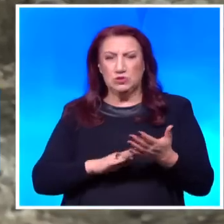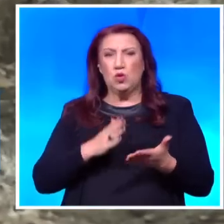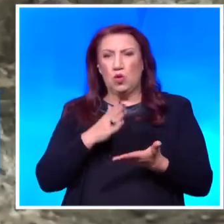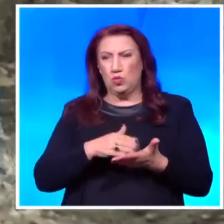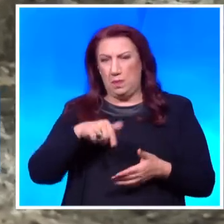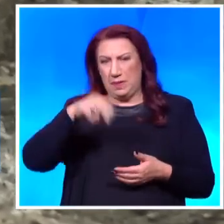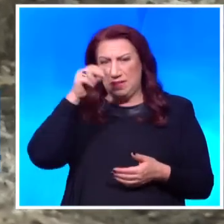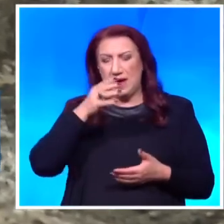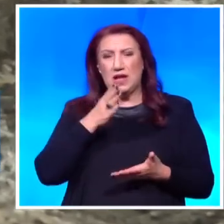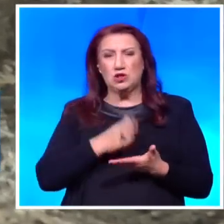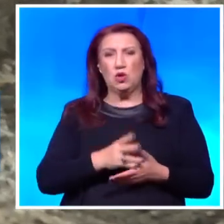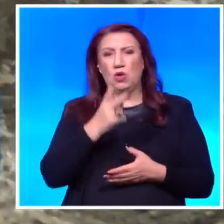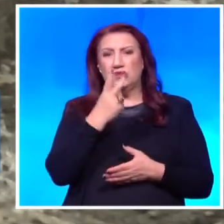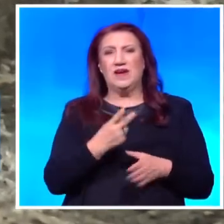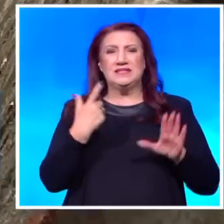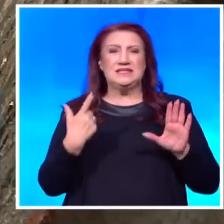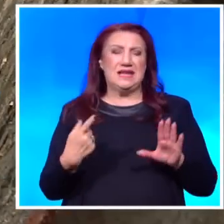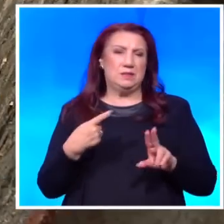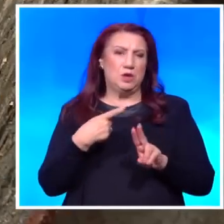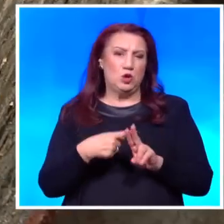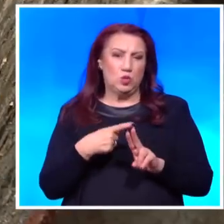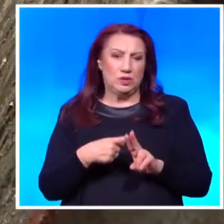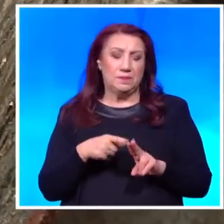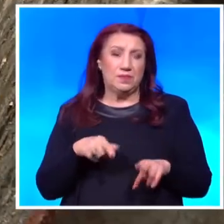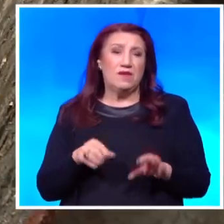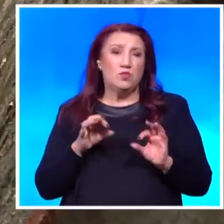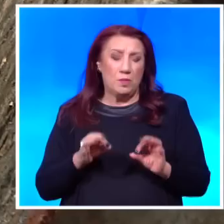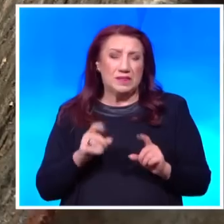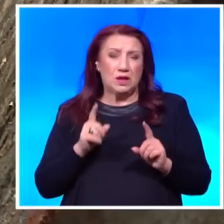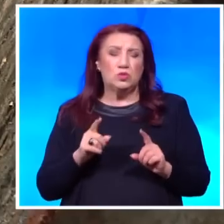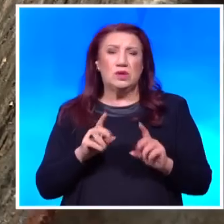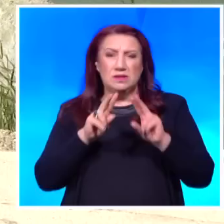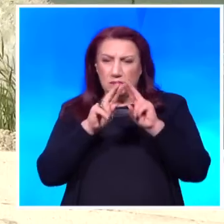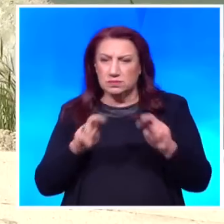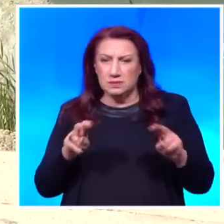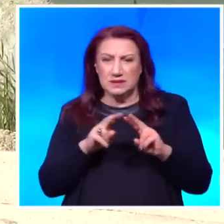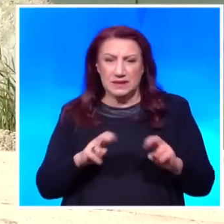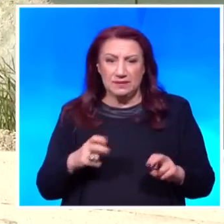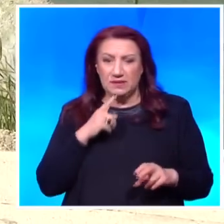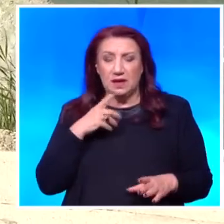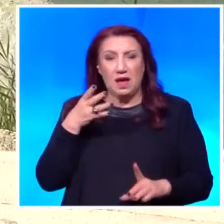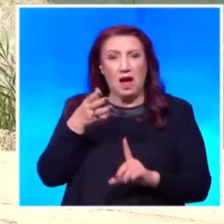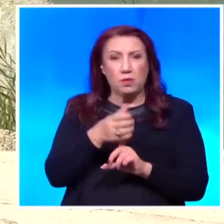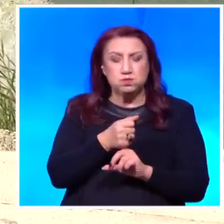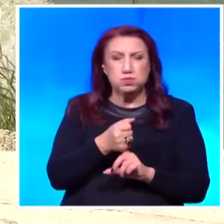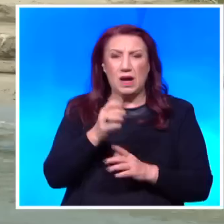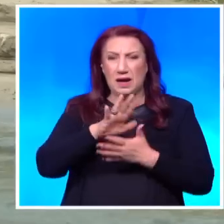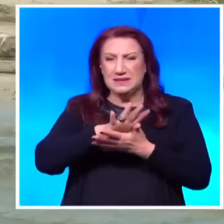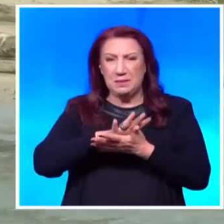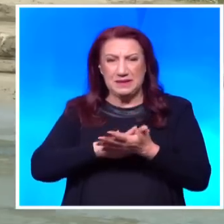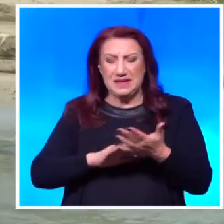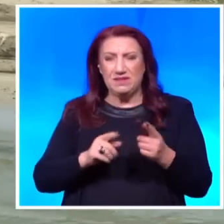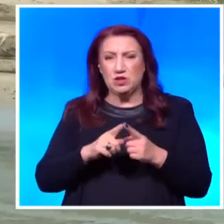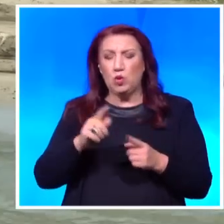Така че в момента е дори да изследваме вероятността да установим някакво замърсяване с източник от